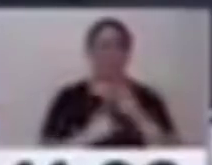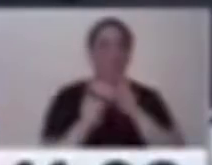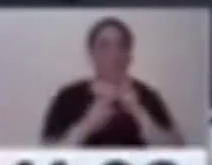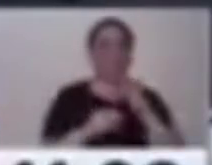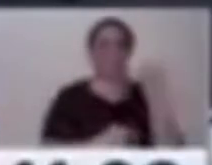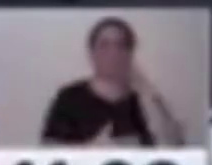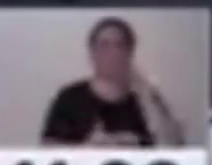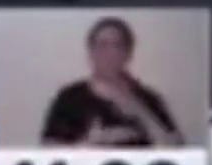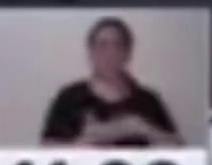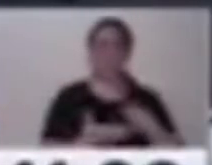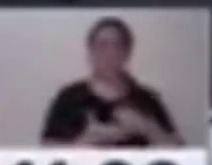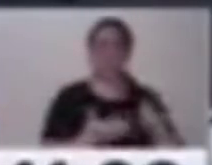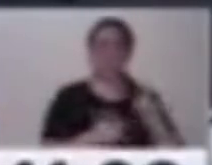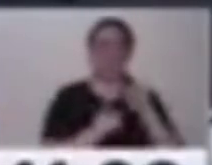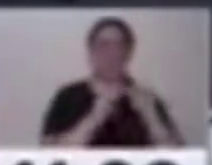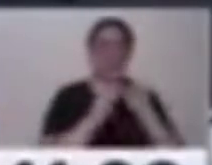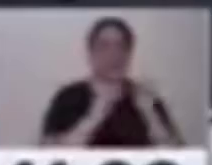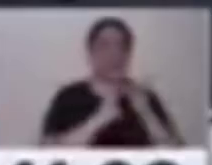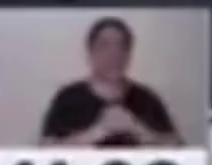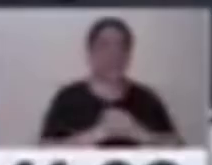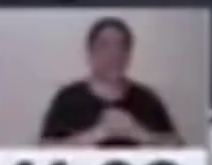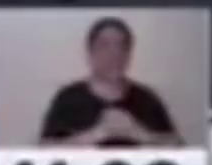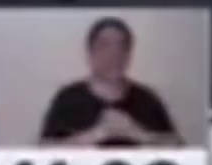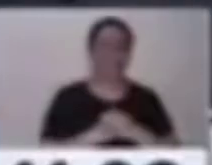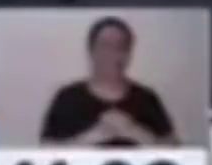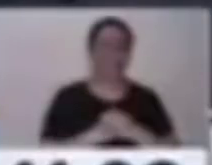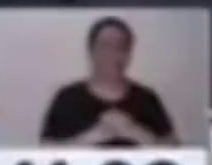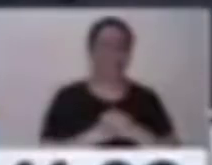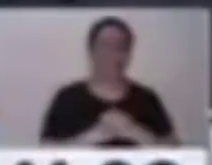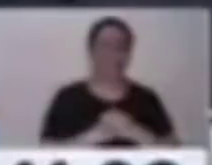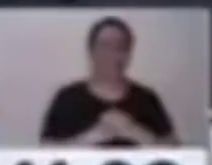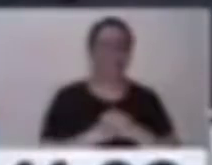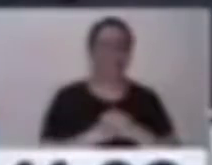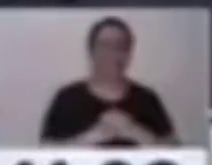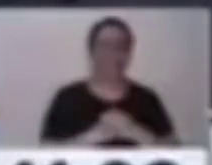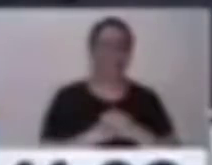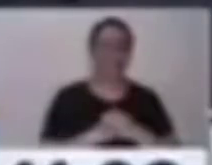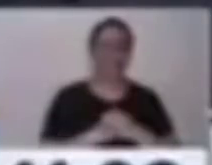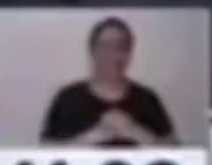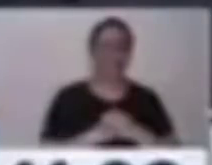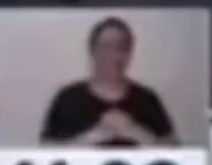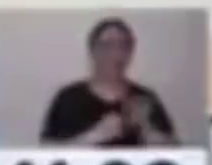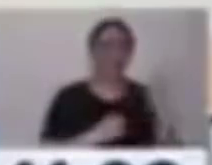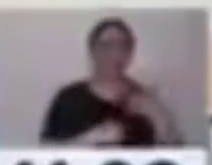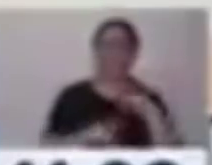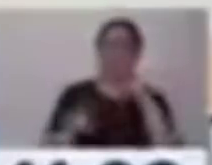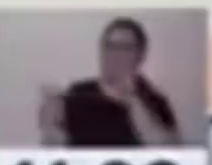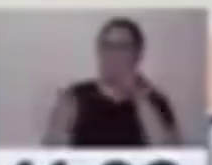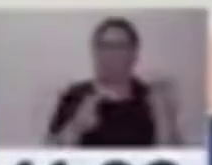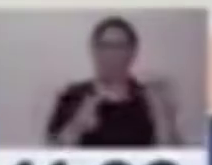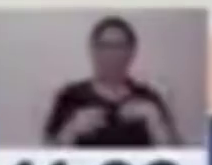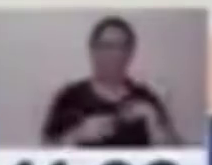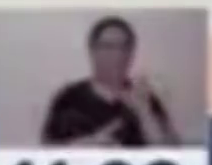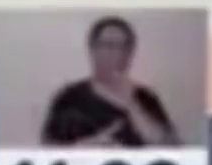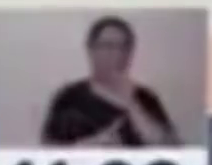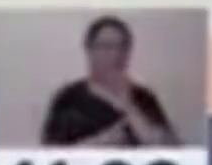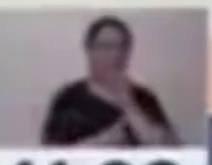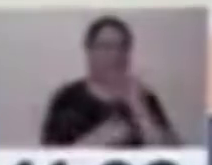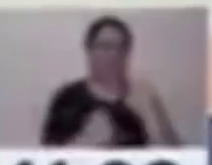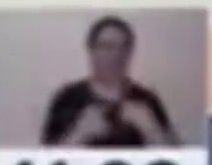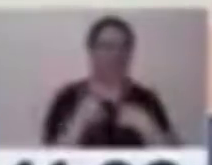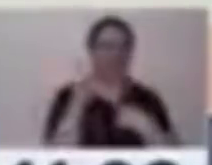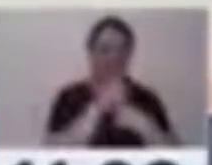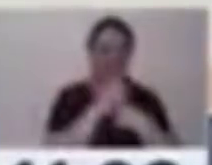Magandang umaga sa inyo lahat at magandang umaga din sa ating mga tagapakinig. Ayon po sa pamamahagi natin sa digital